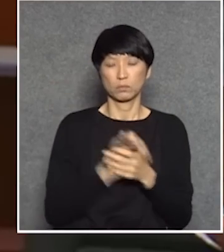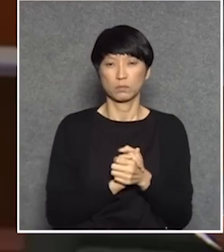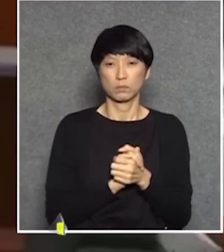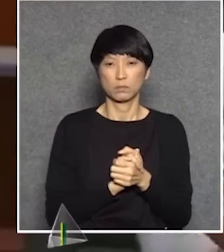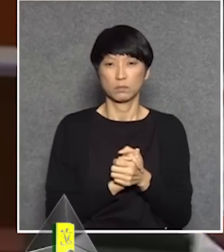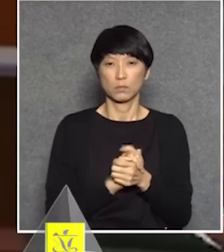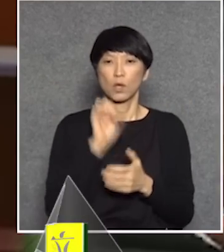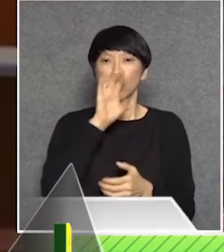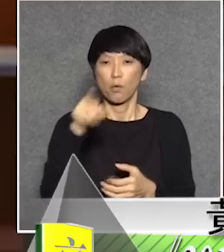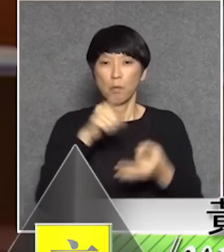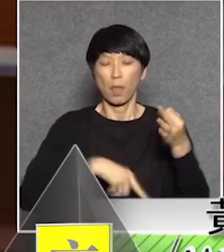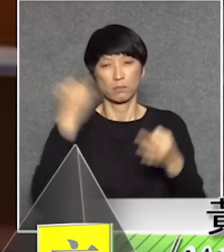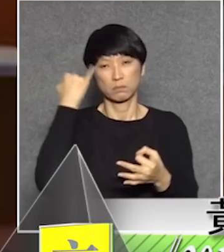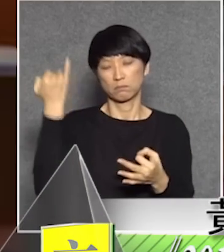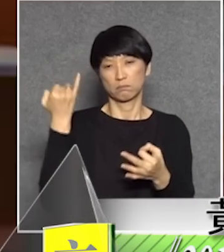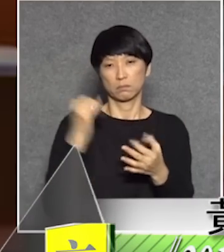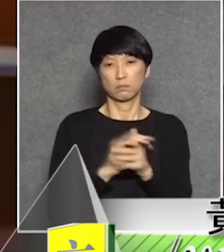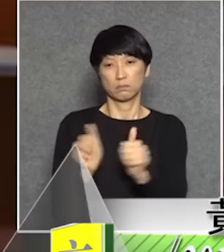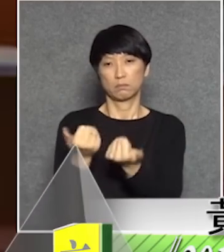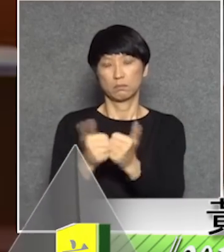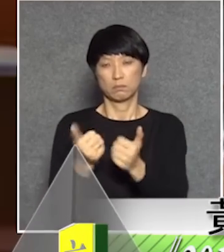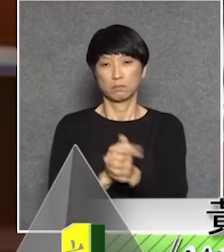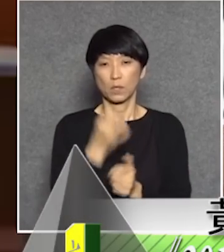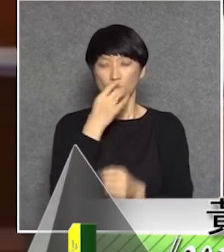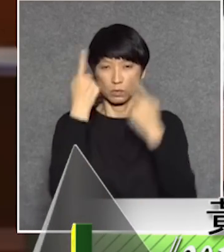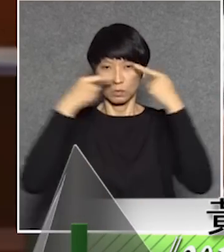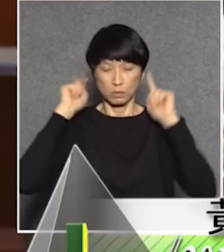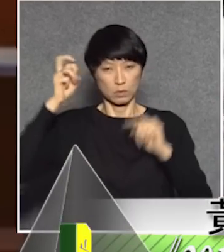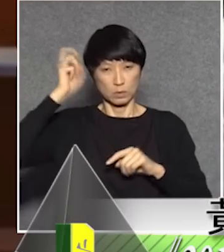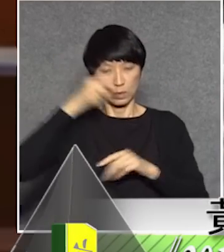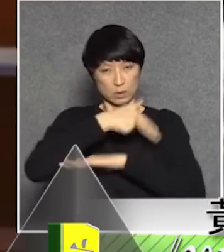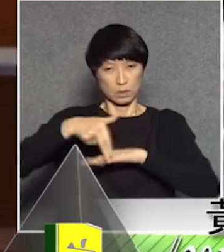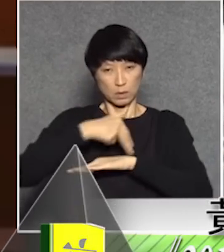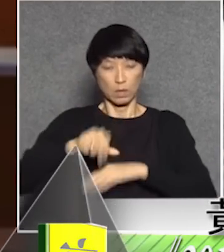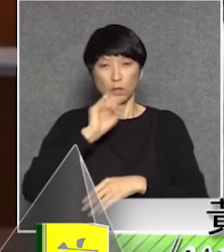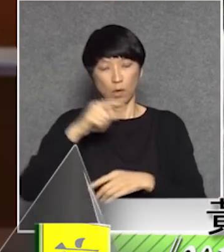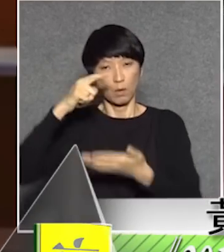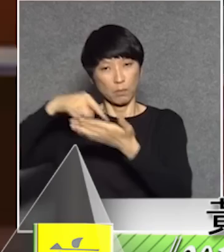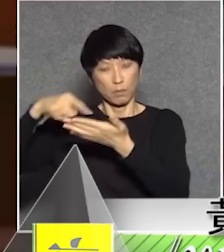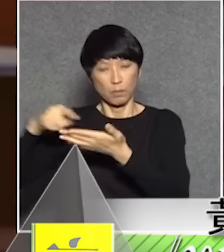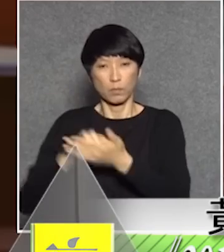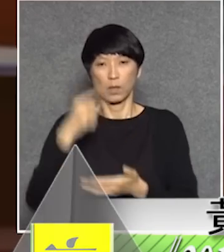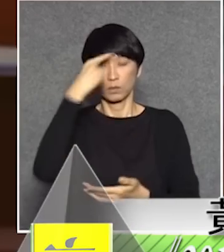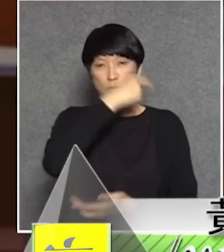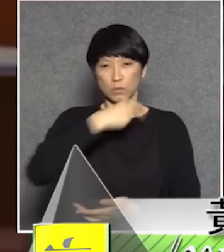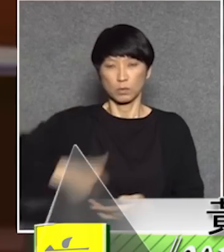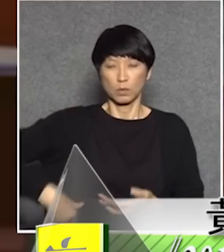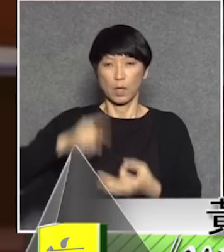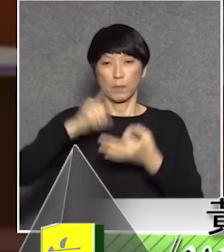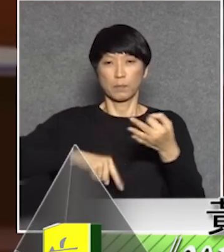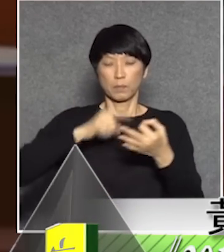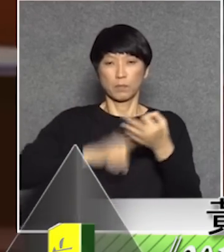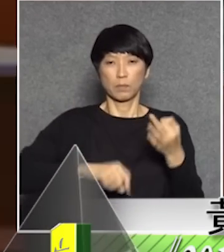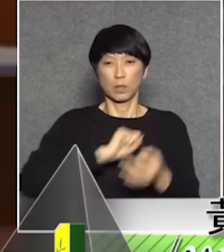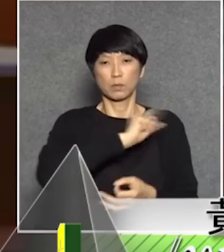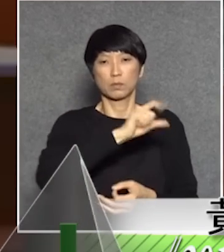唔出個名。嗱，呢個港大民意研究計劃就成日做呢啲知名度嘅調查嘅。嗱，長毛咧個知名度仲高過呢個梁振